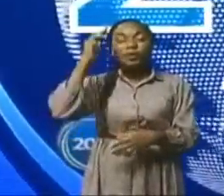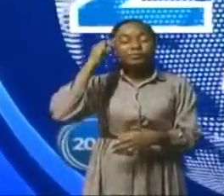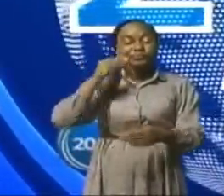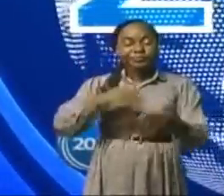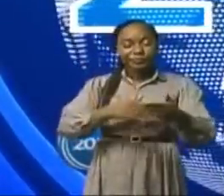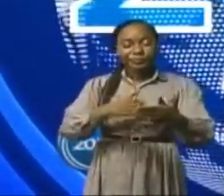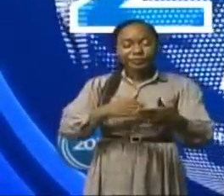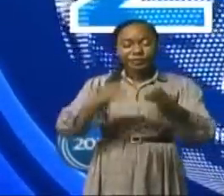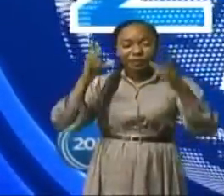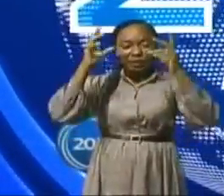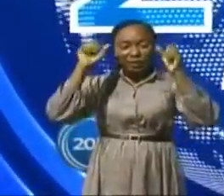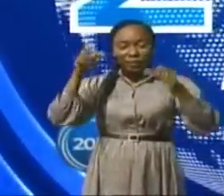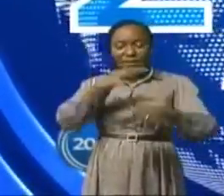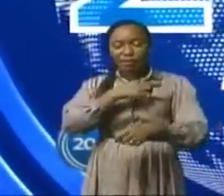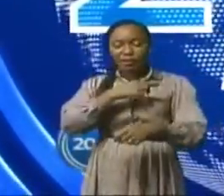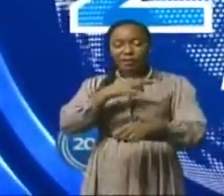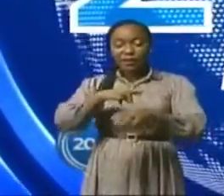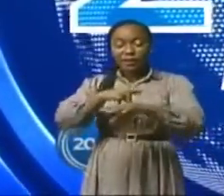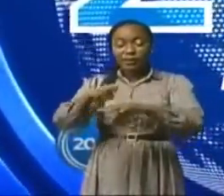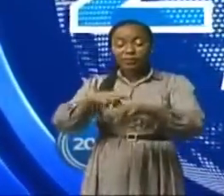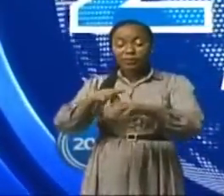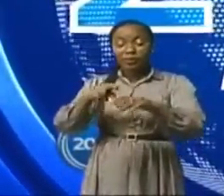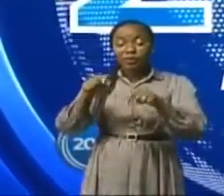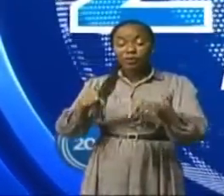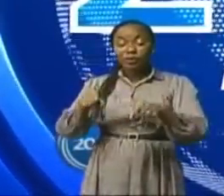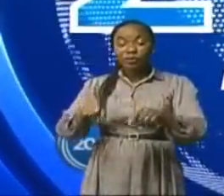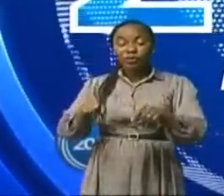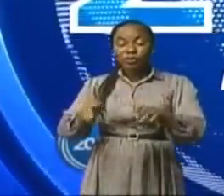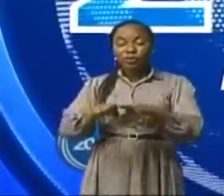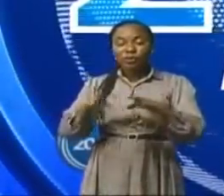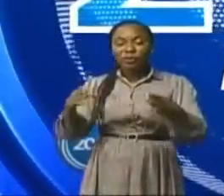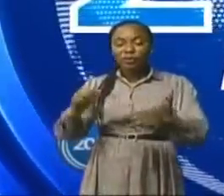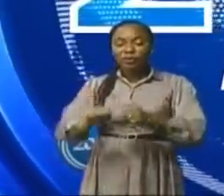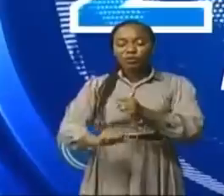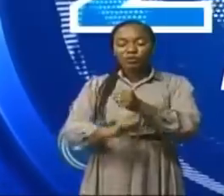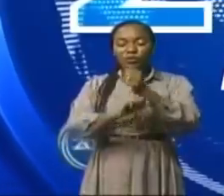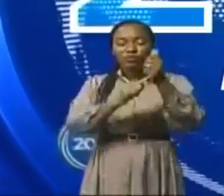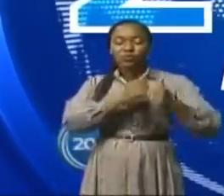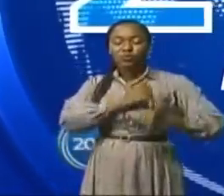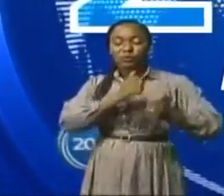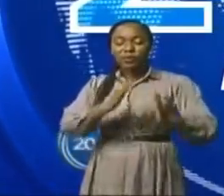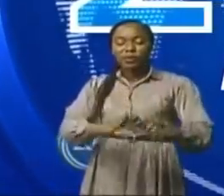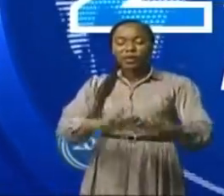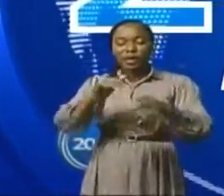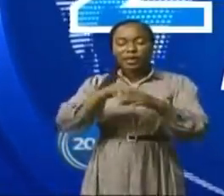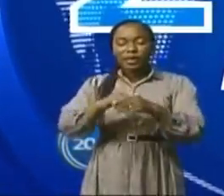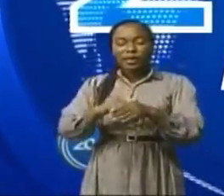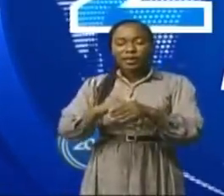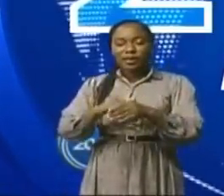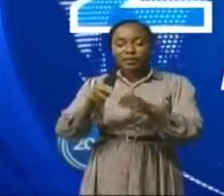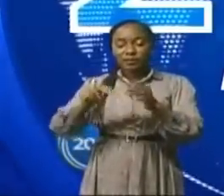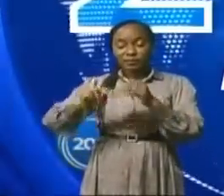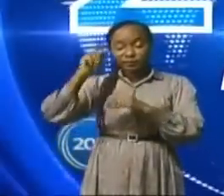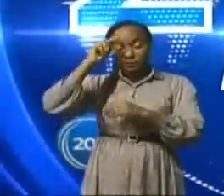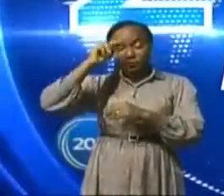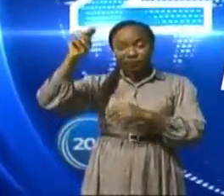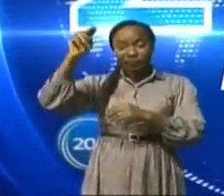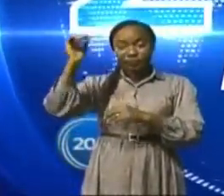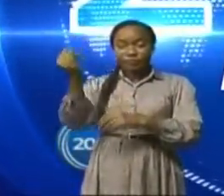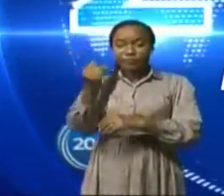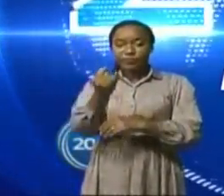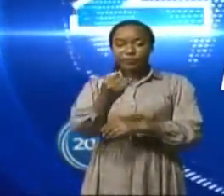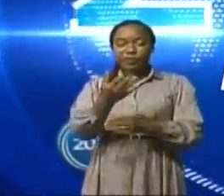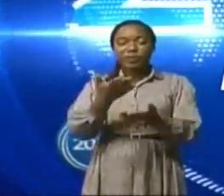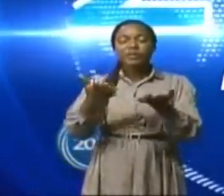de la République a procédé ce vendredi au lancement de l'opération soutien au FRDC à l'Institut supérieur des arts et métiers ici